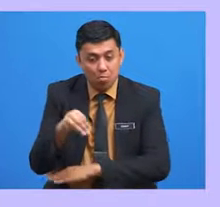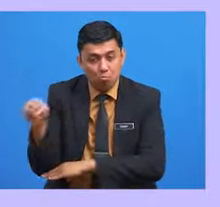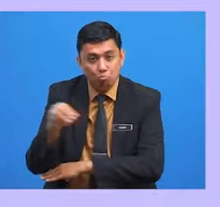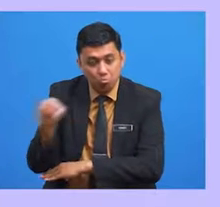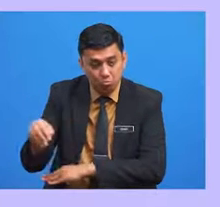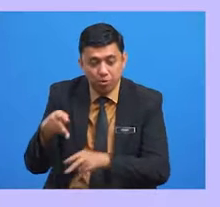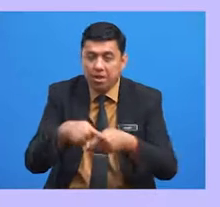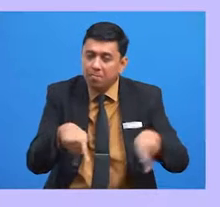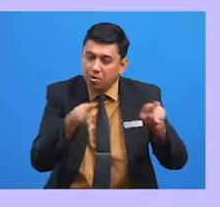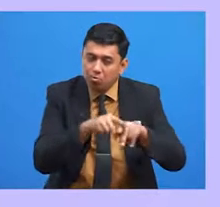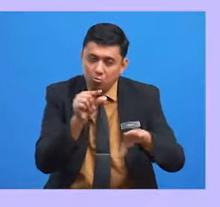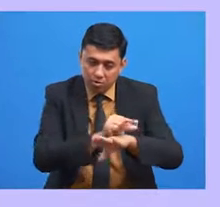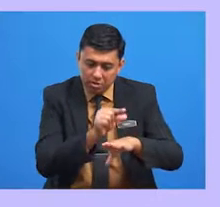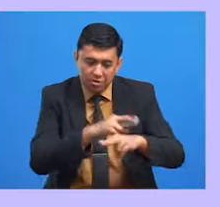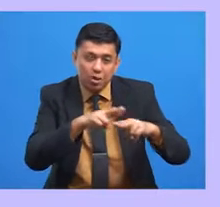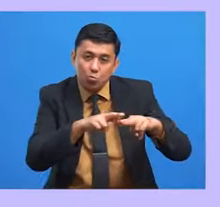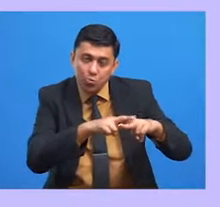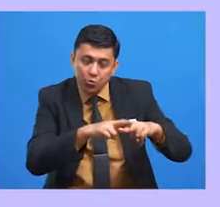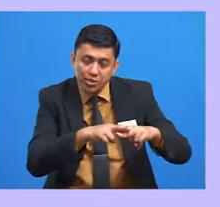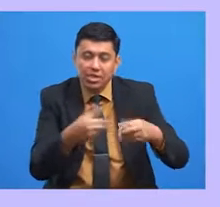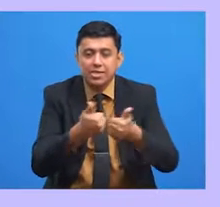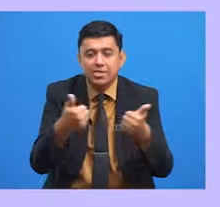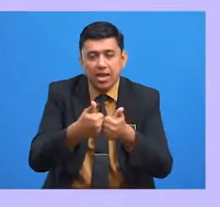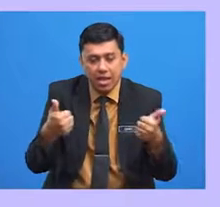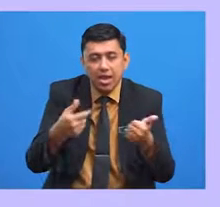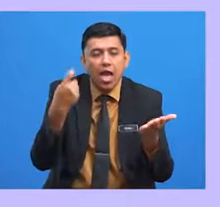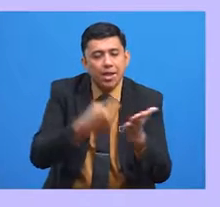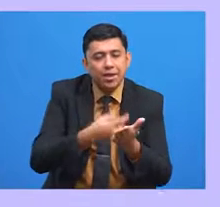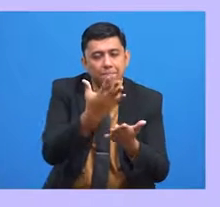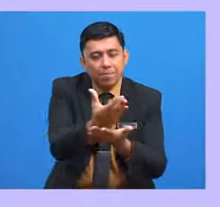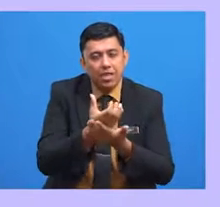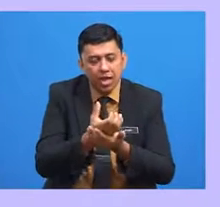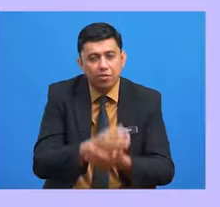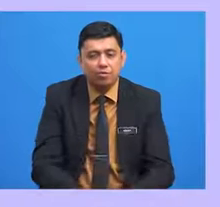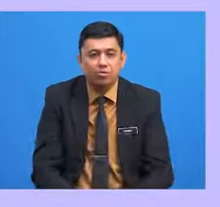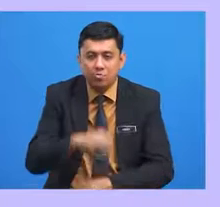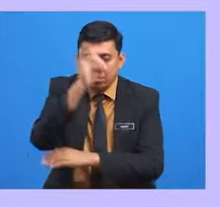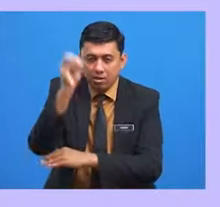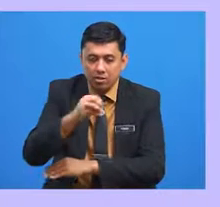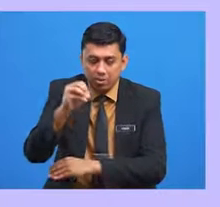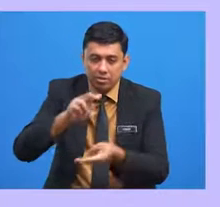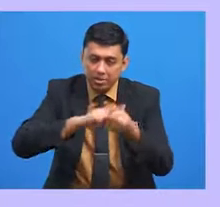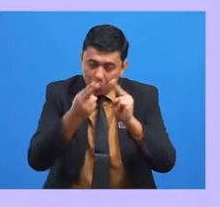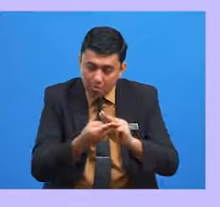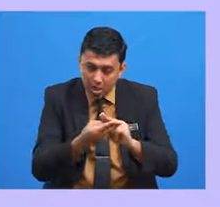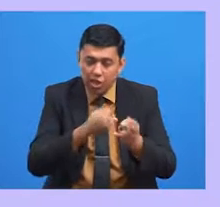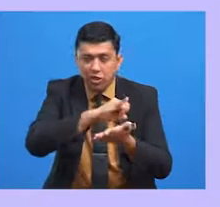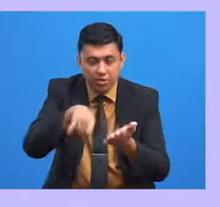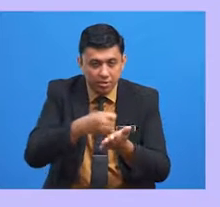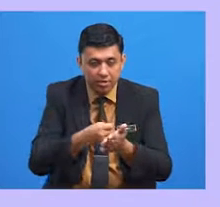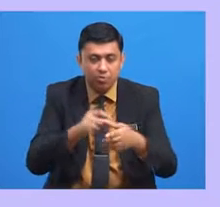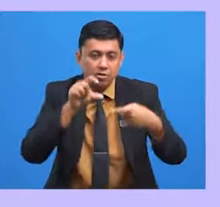Murid-murid perlu menggunakan rumus keanjalan harga permintaan, iaitu peratus perubahan kuantiti